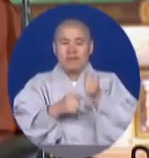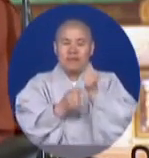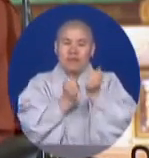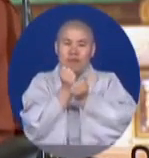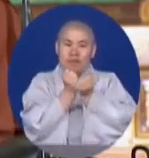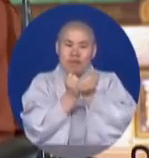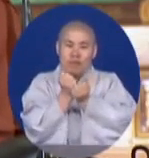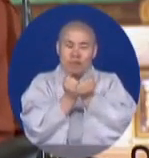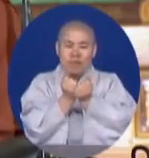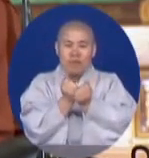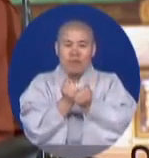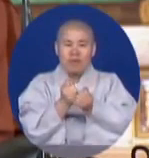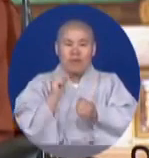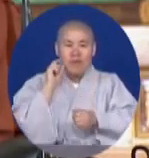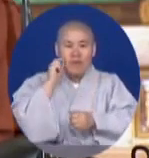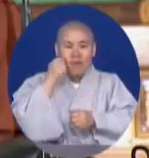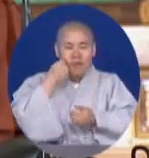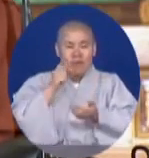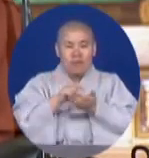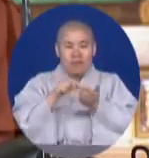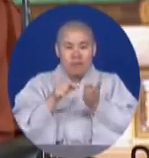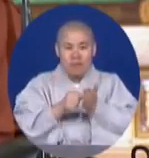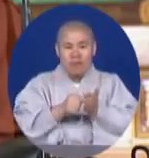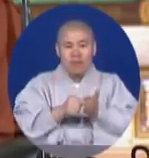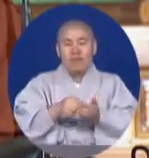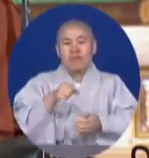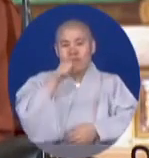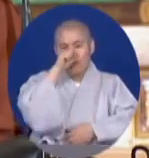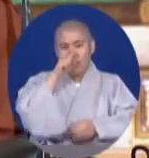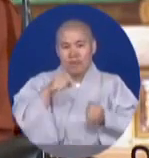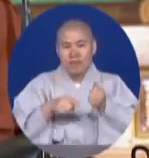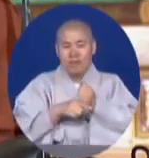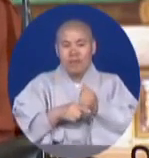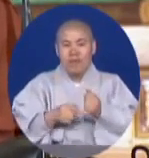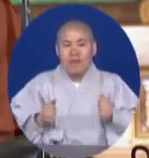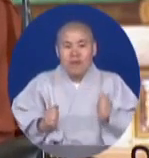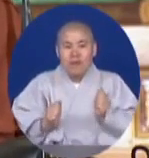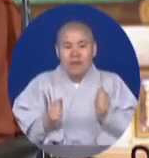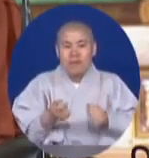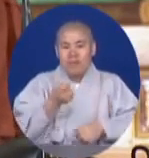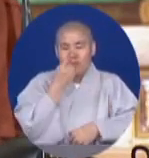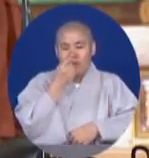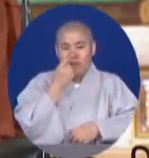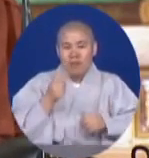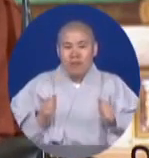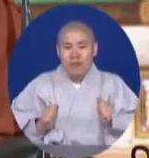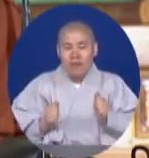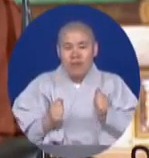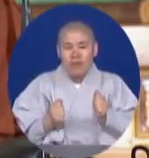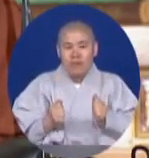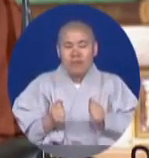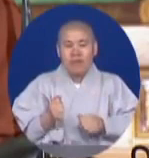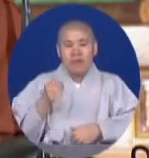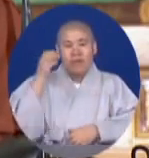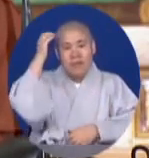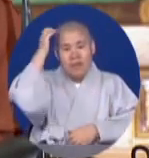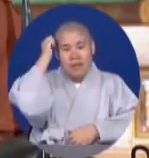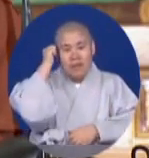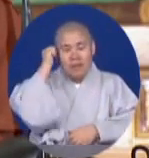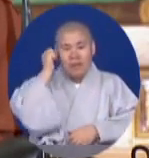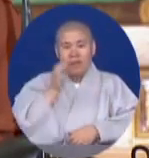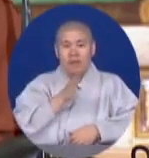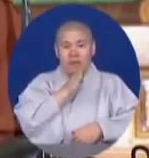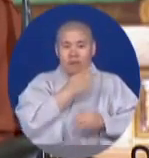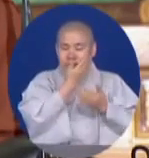소리입니다 이게. 그러니까 열심히 배우고 열심히 익히는 것이 그렇게 중요합니다.